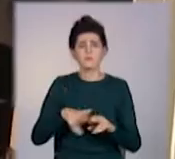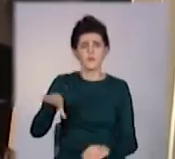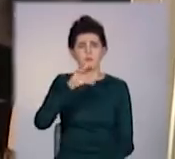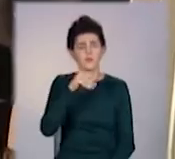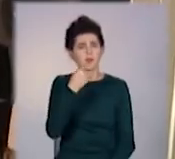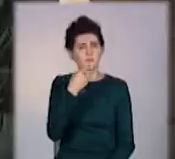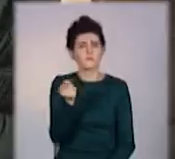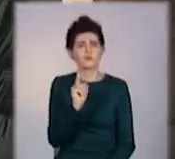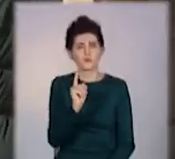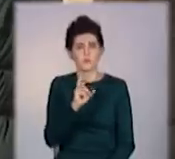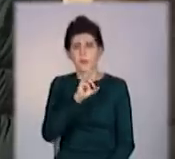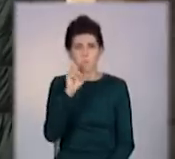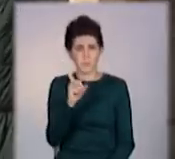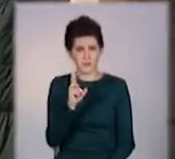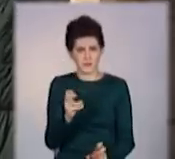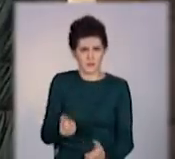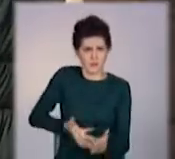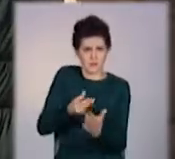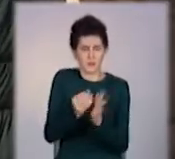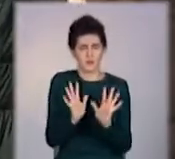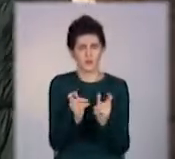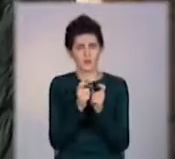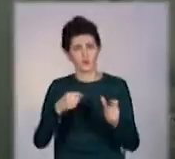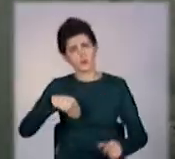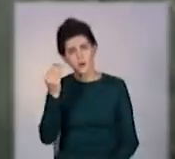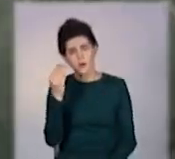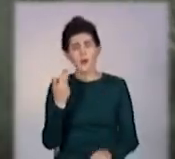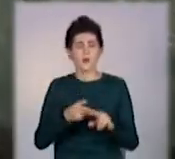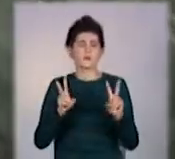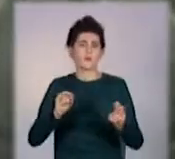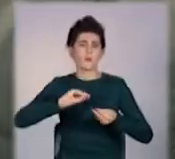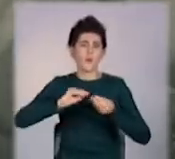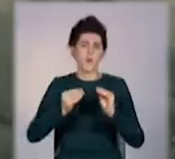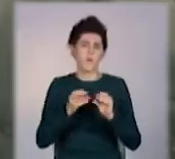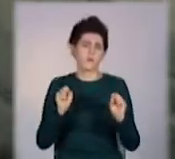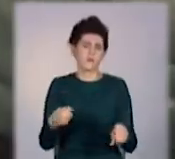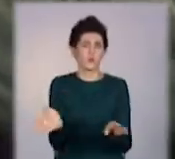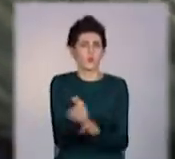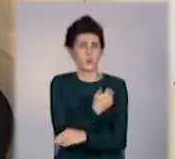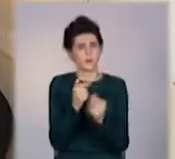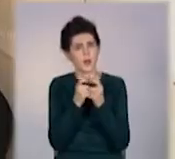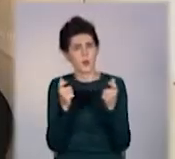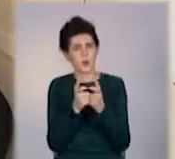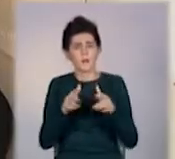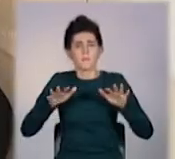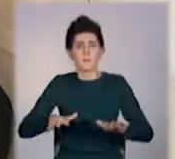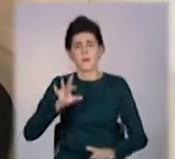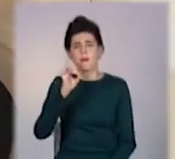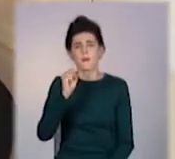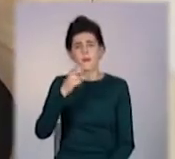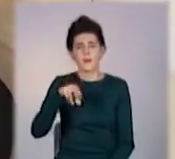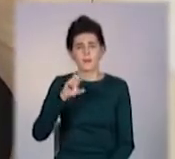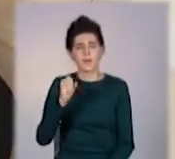якщо безготівковий розрахунок у транспорті введуть, то зникне і проблема з талонами, адже в міськраді точно знатимуть,